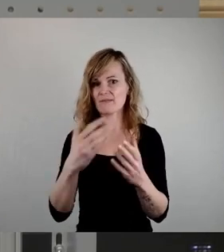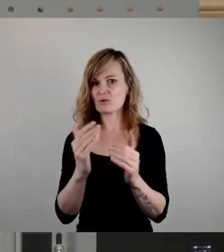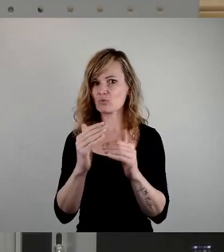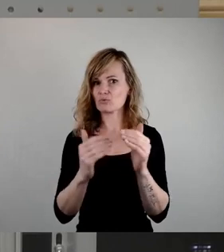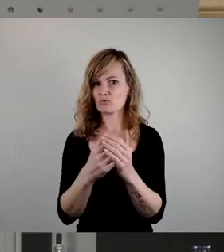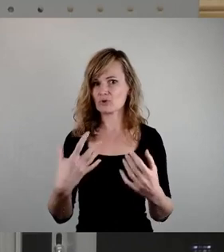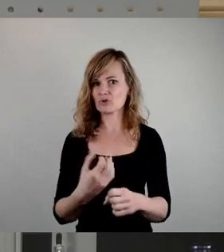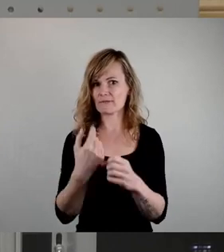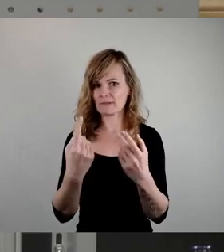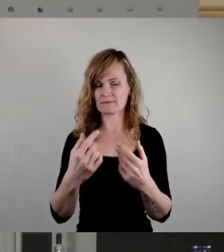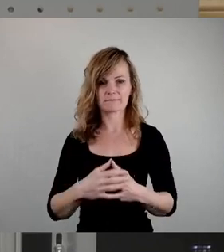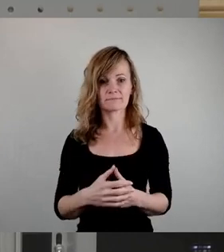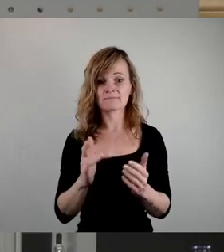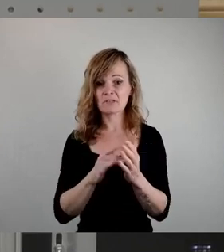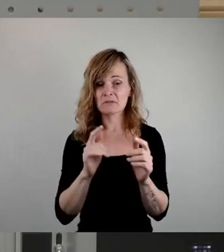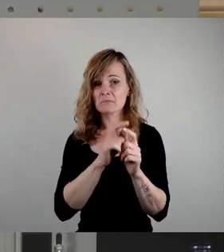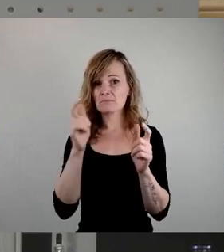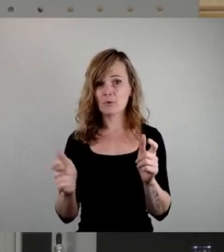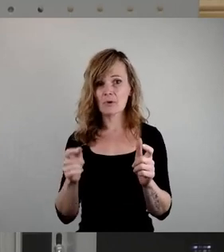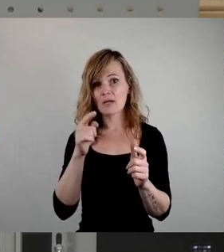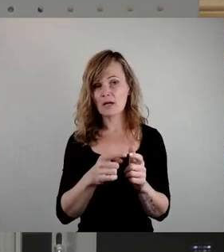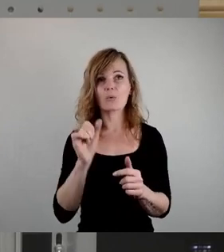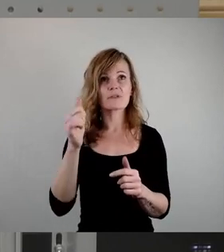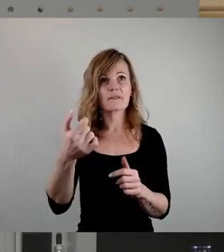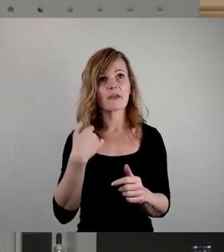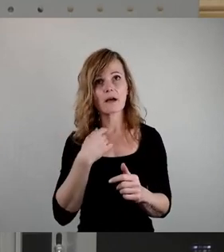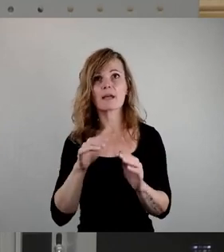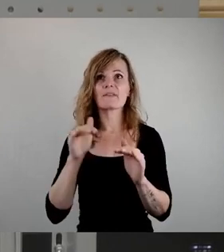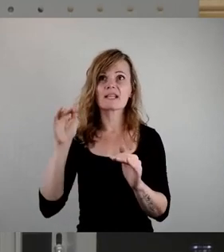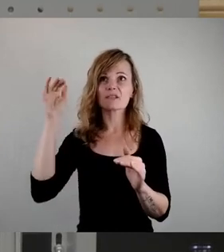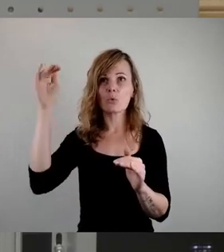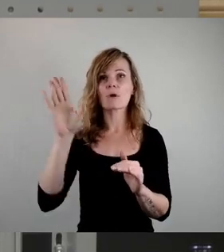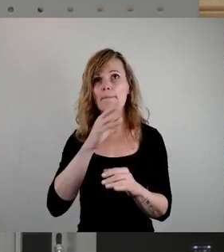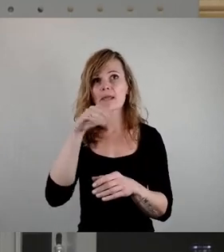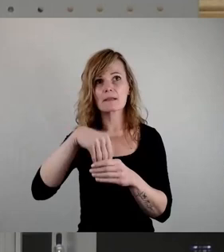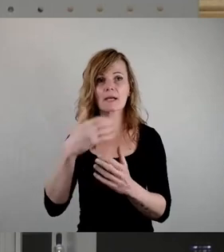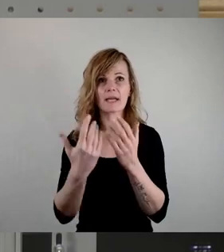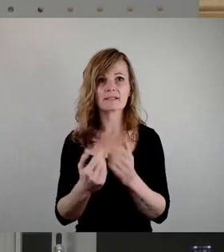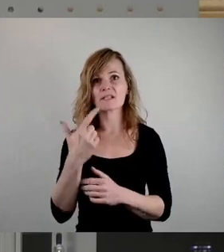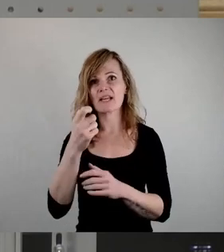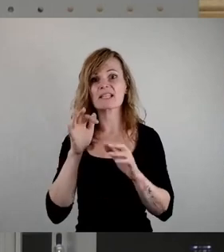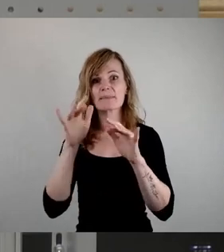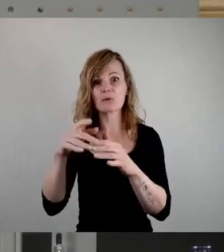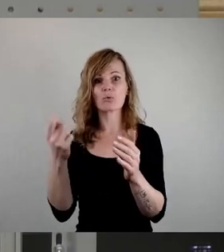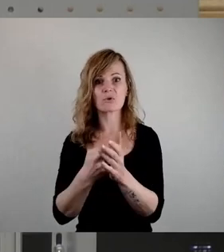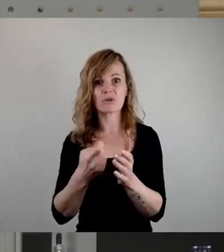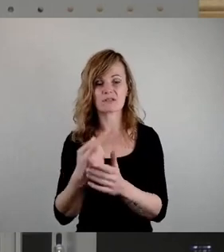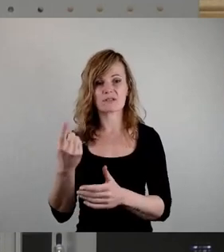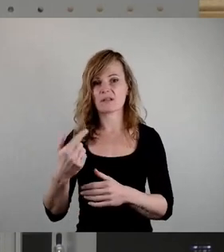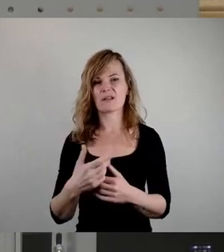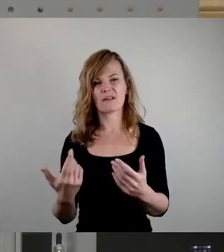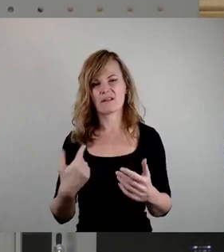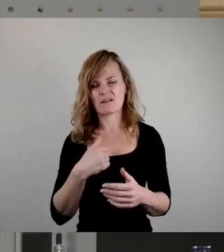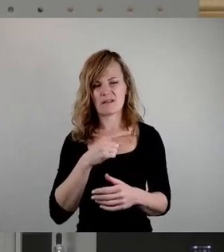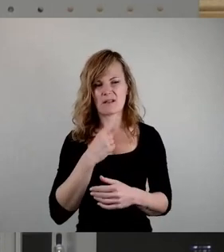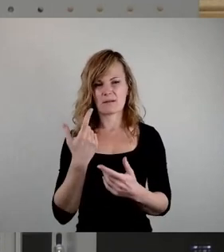mit einer Brücke, die dort ungefähr, wenn ich jetzt mal die Inflation mitrechne, wahrscheinlich so 20 Millionen kosten wird, habe ich riesige